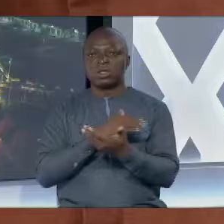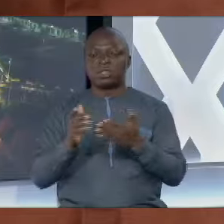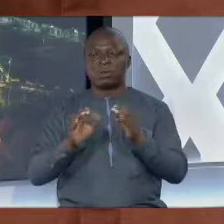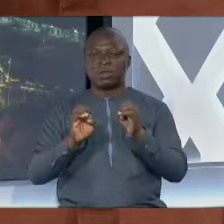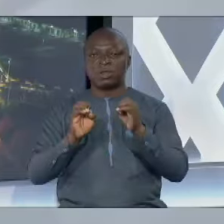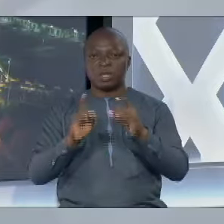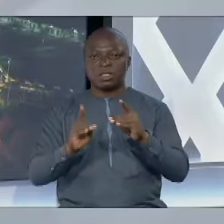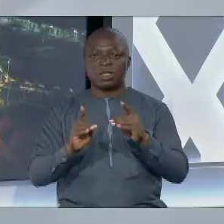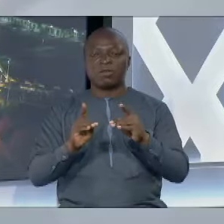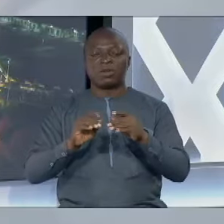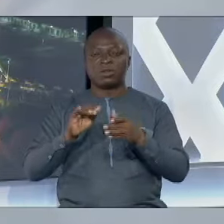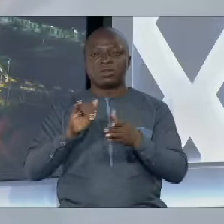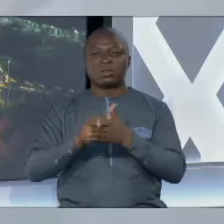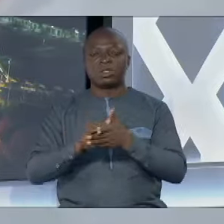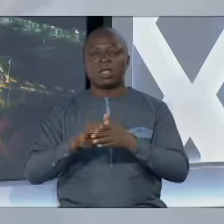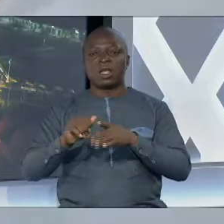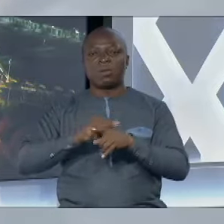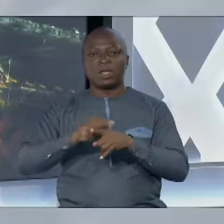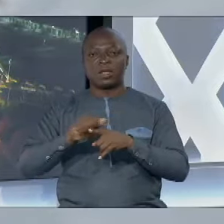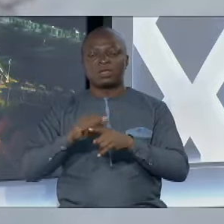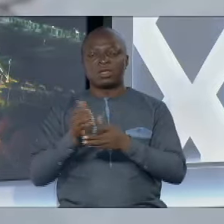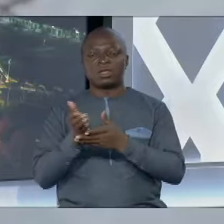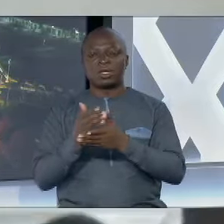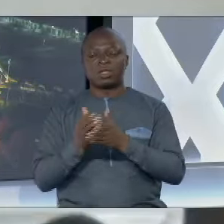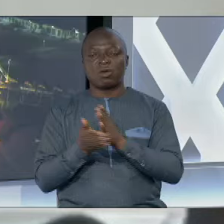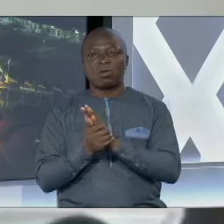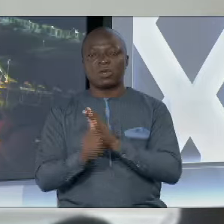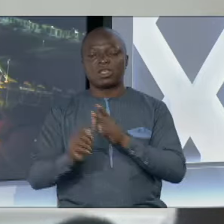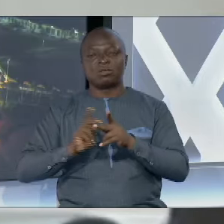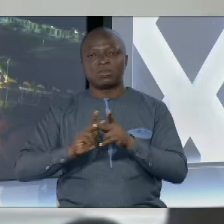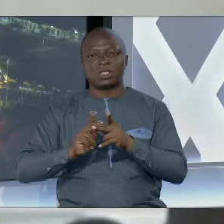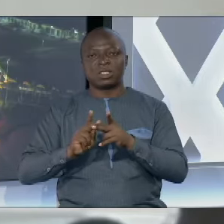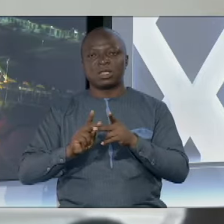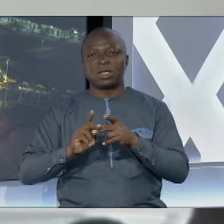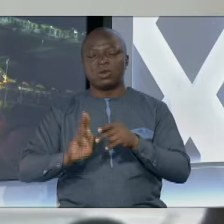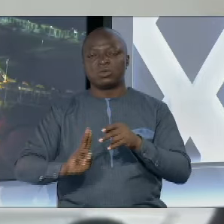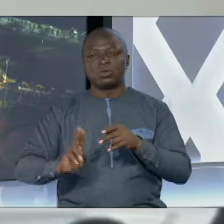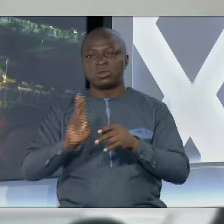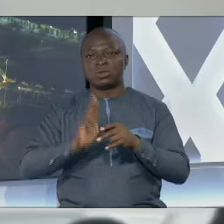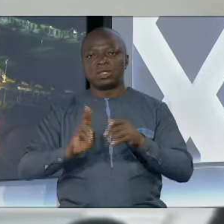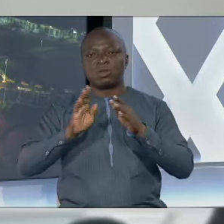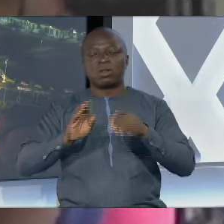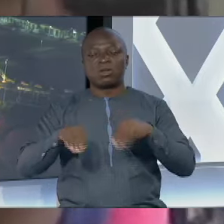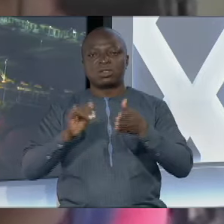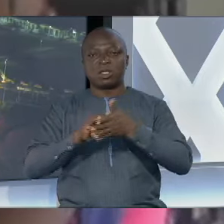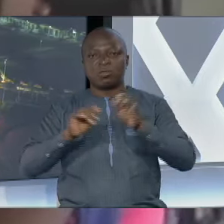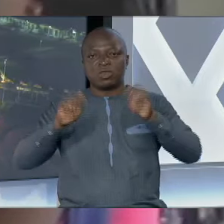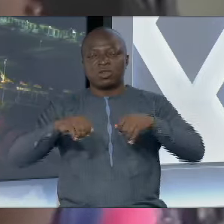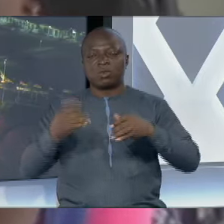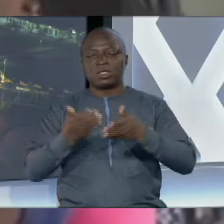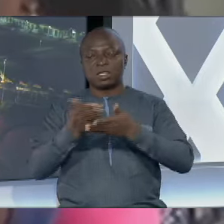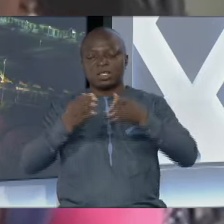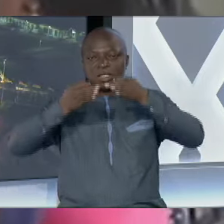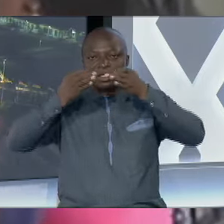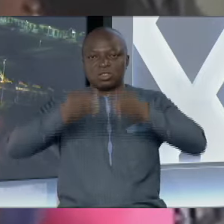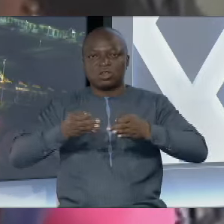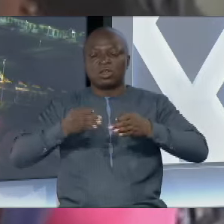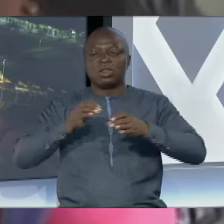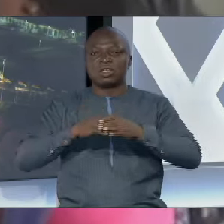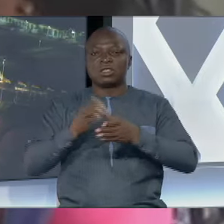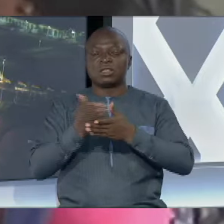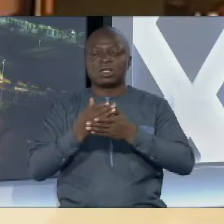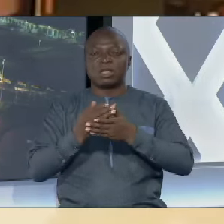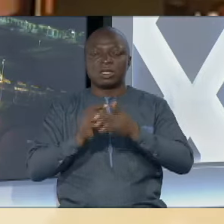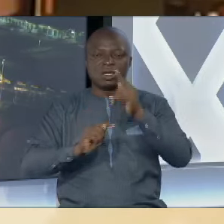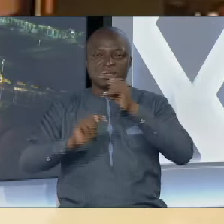qu'éducatifs, l'application concède des compétences pratiques aux utilisateurs en leur donnant la possibilité de prendre des décisions dans des